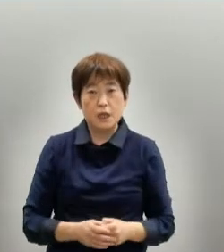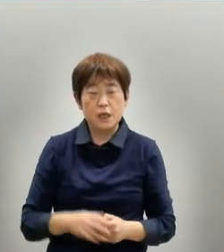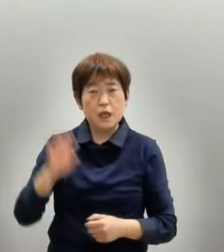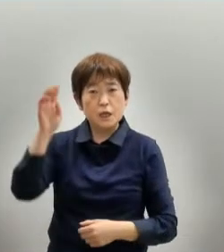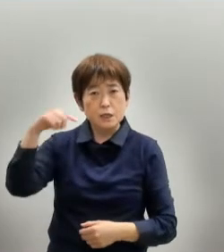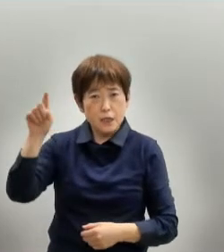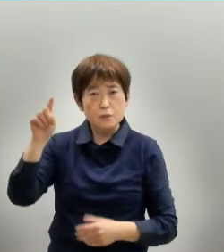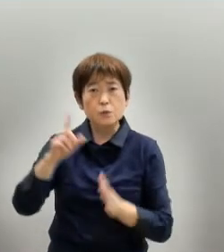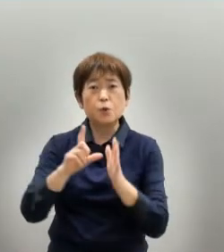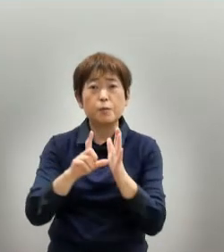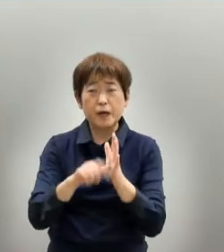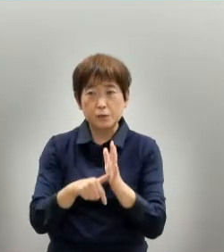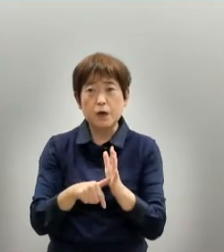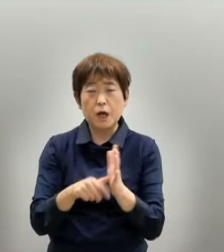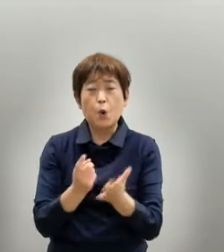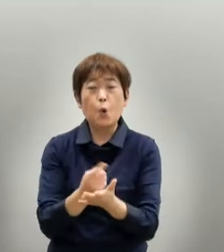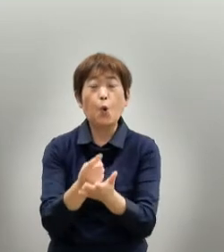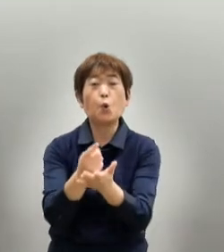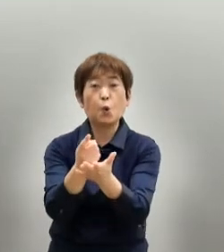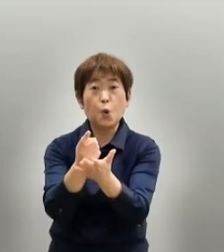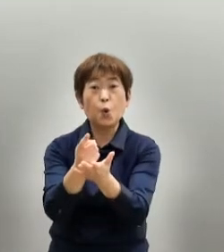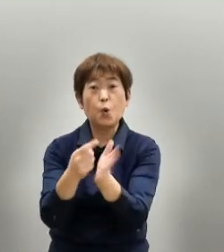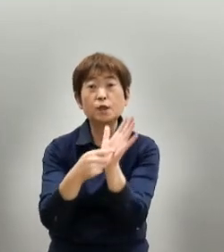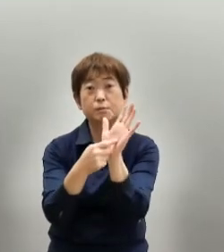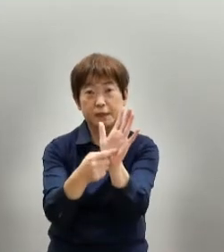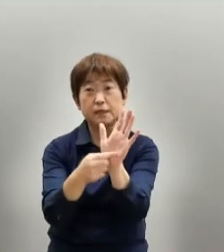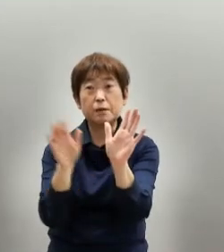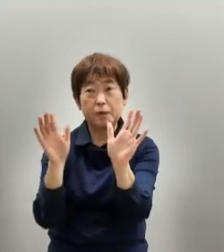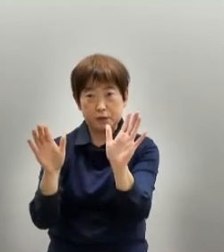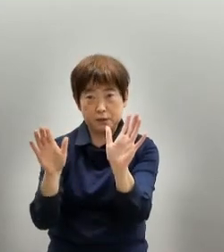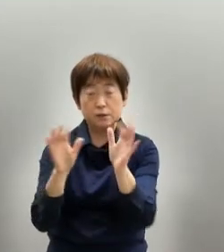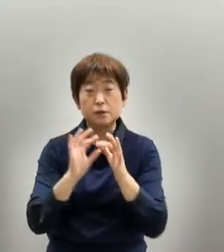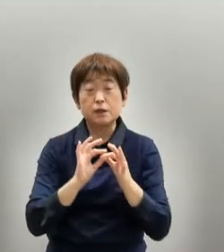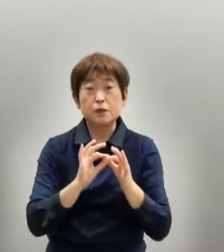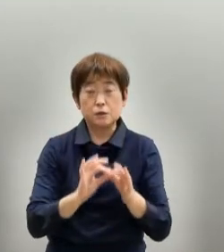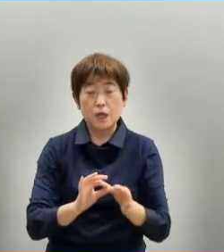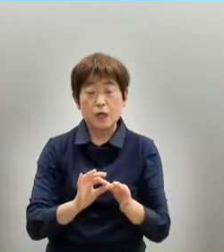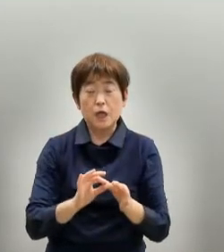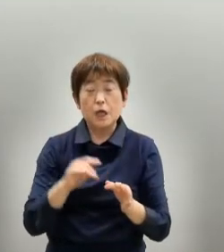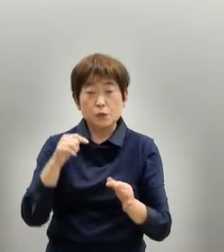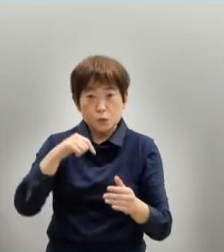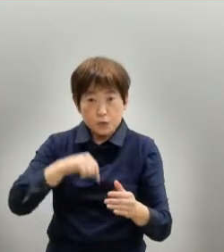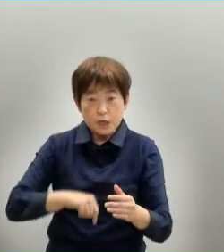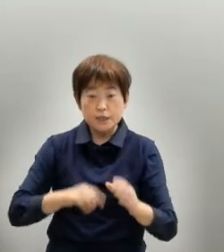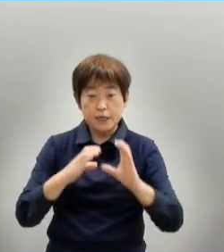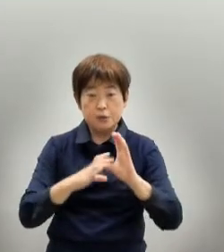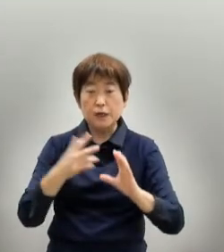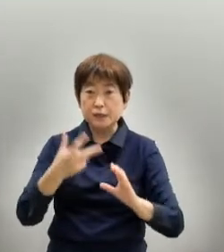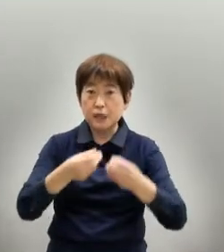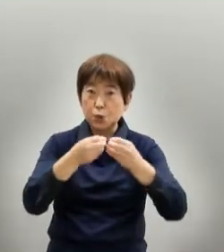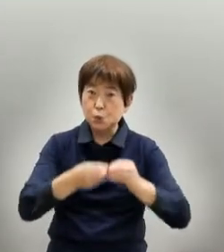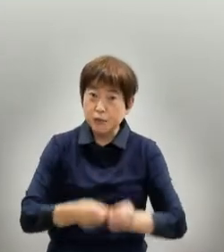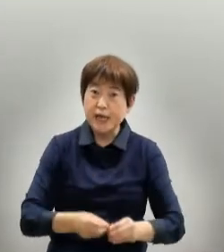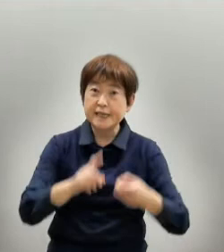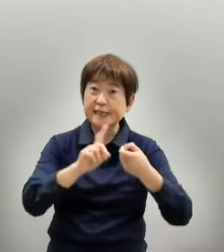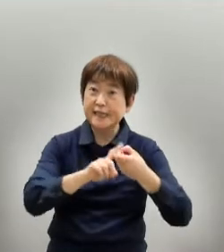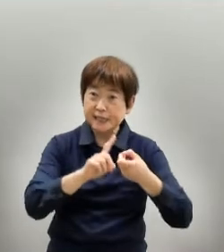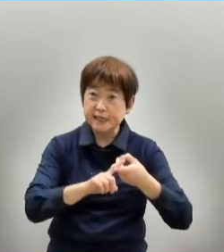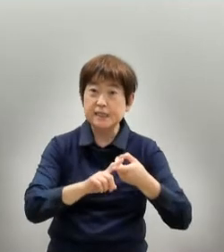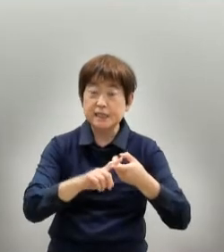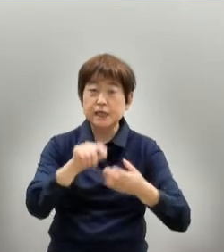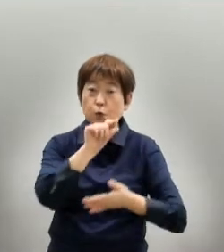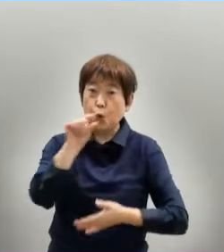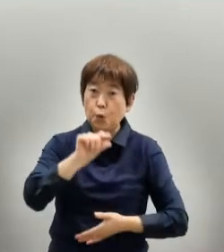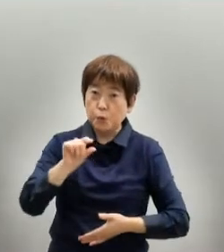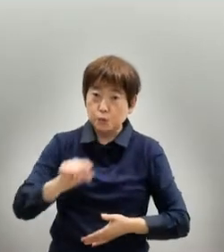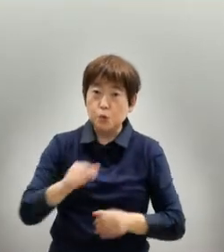に緩やかに示している部分がございますので、その範囲の中で、市がですね、策定できる部分ということでお示しするので